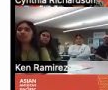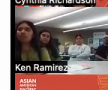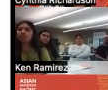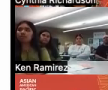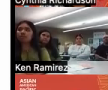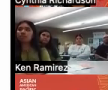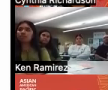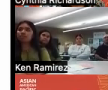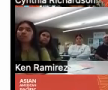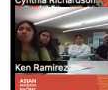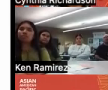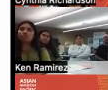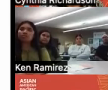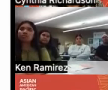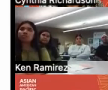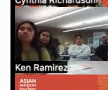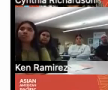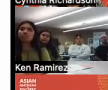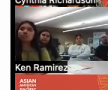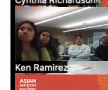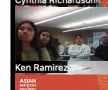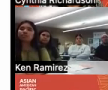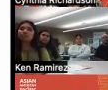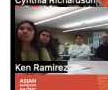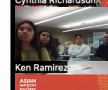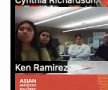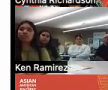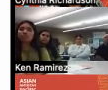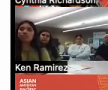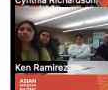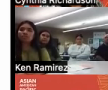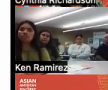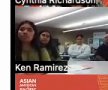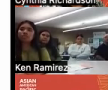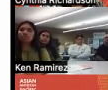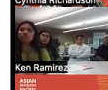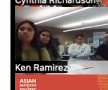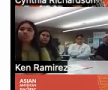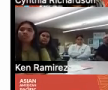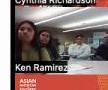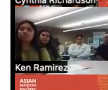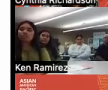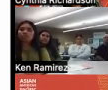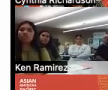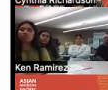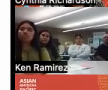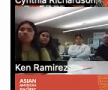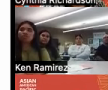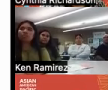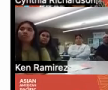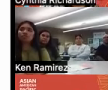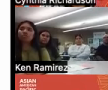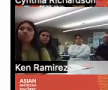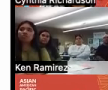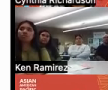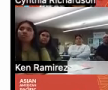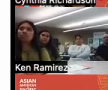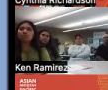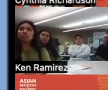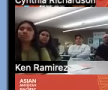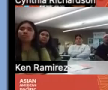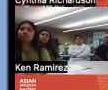Will be monitoring that for us and making sure that we get those answers to you. سوف نقوم بالاطلاع على هذه الأسئلة